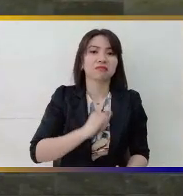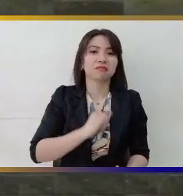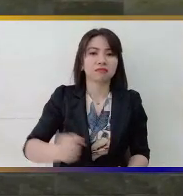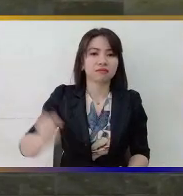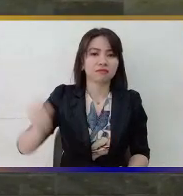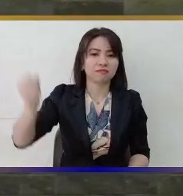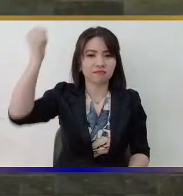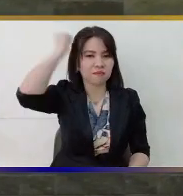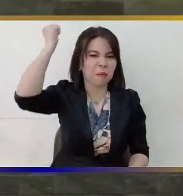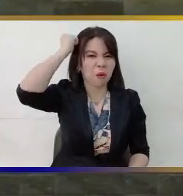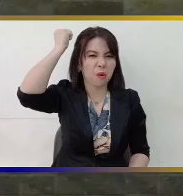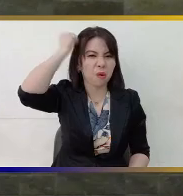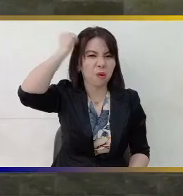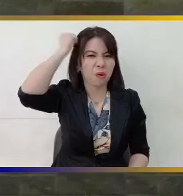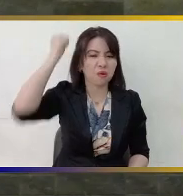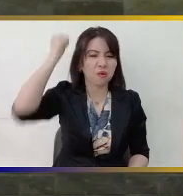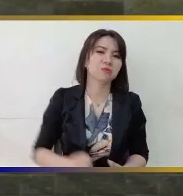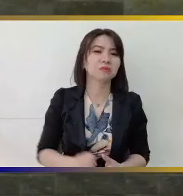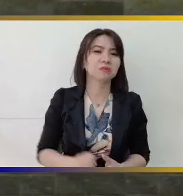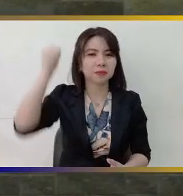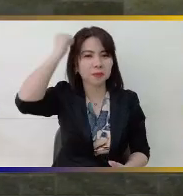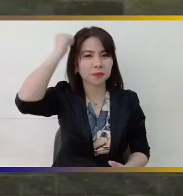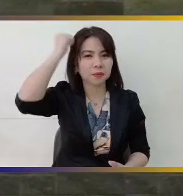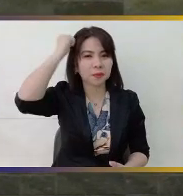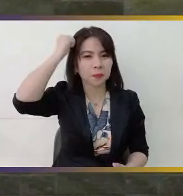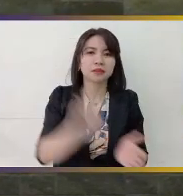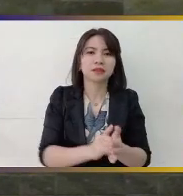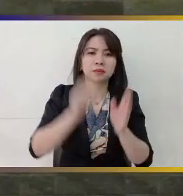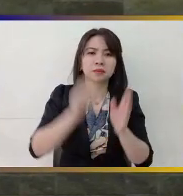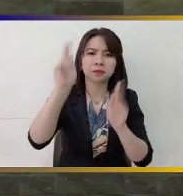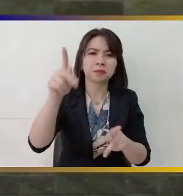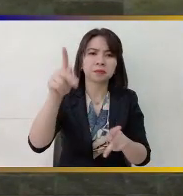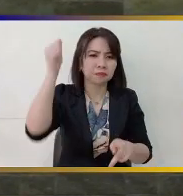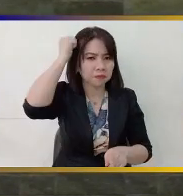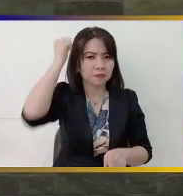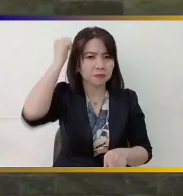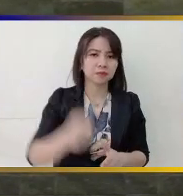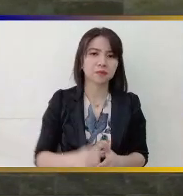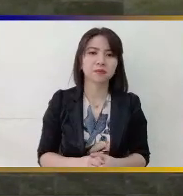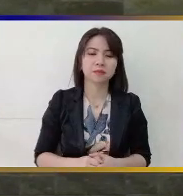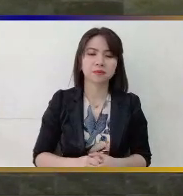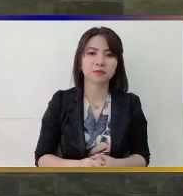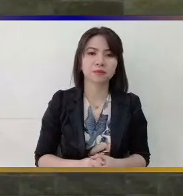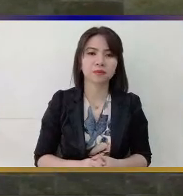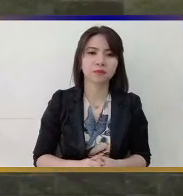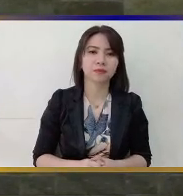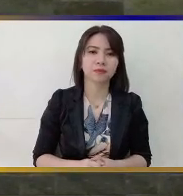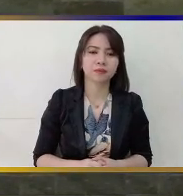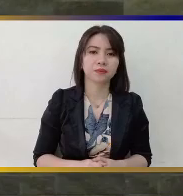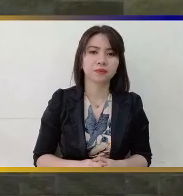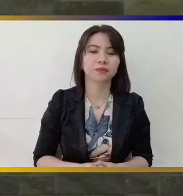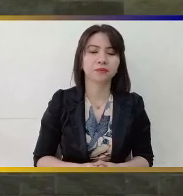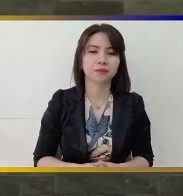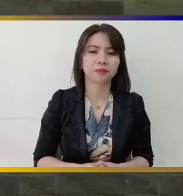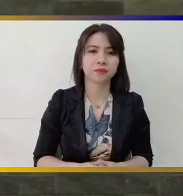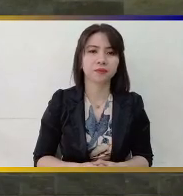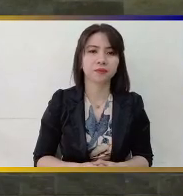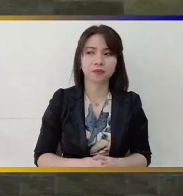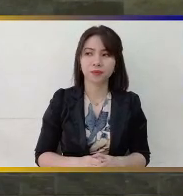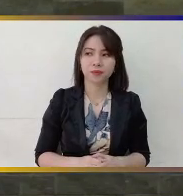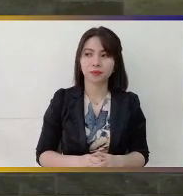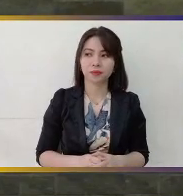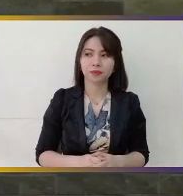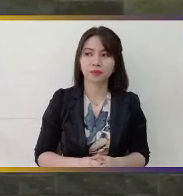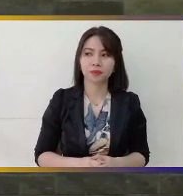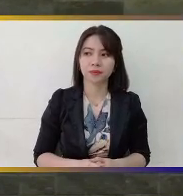a holy term, mga kapatid, ng unbelievers. Sabi ko, maliwanag naman sinasabi, kung nakita mo na